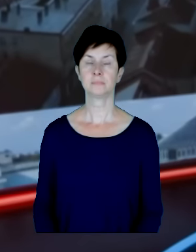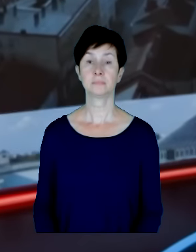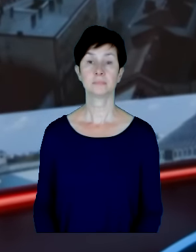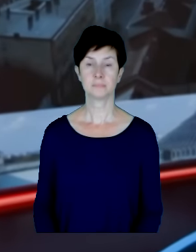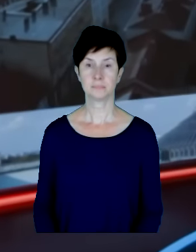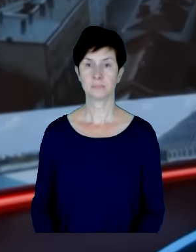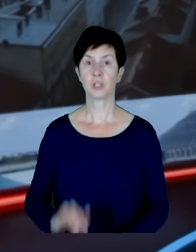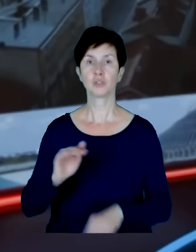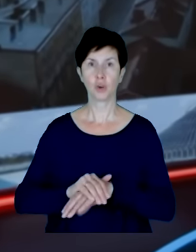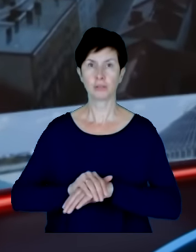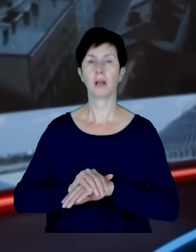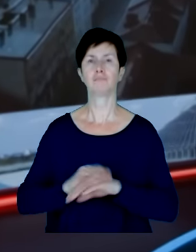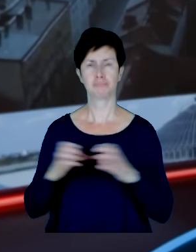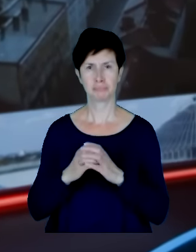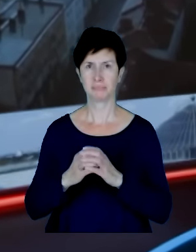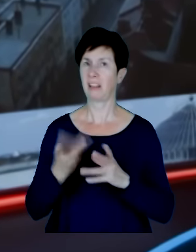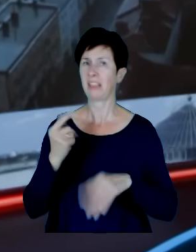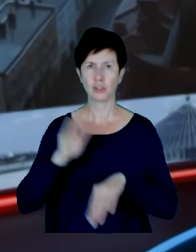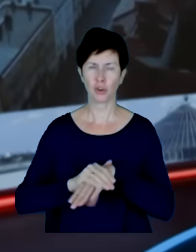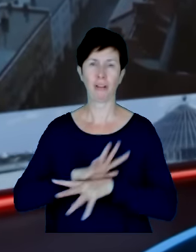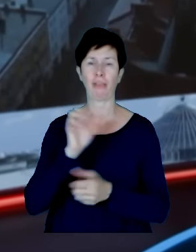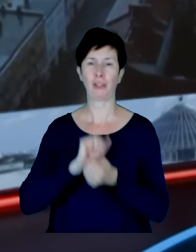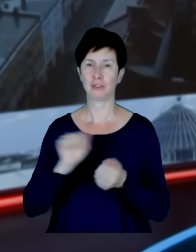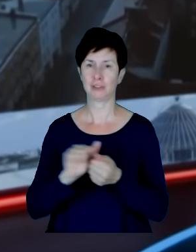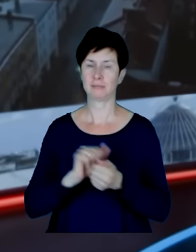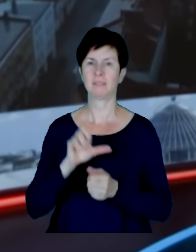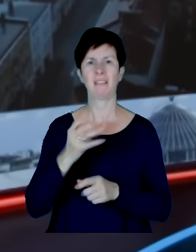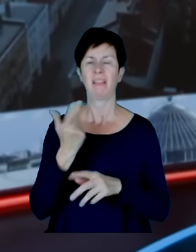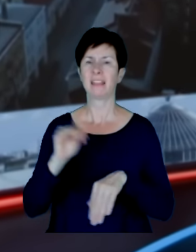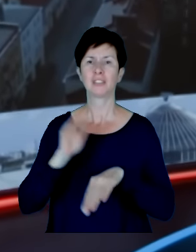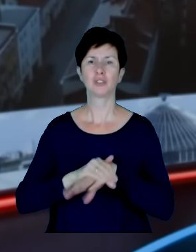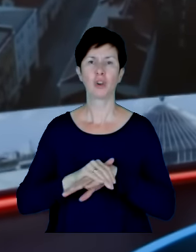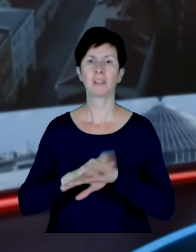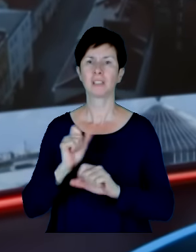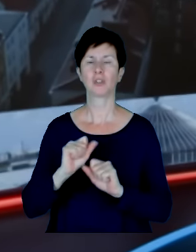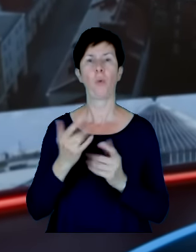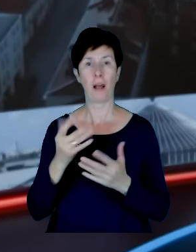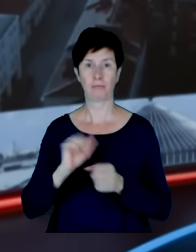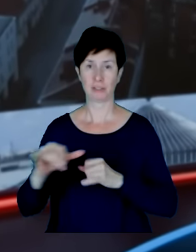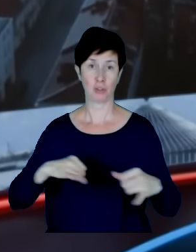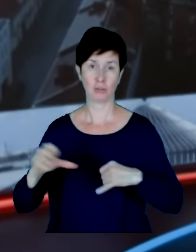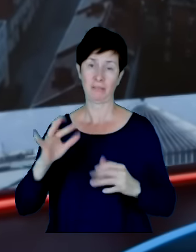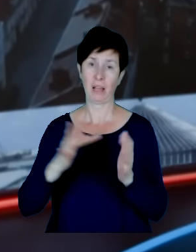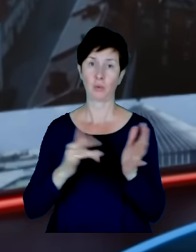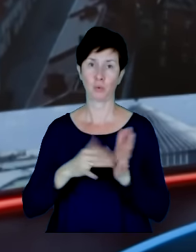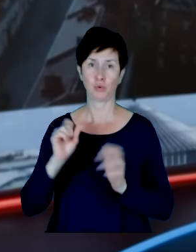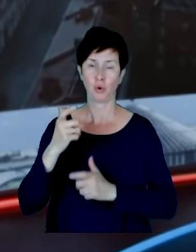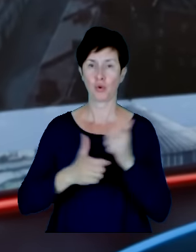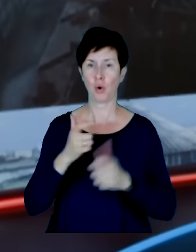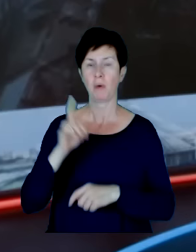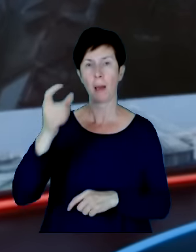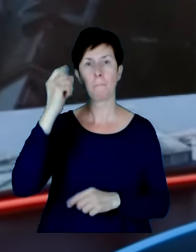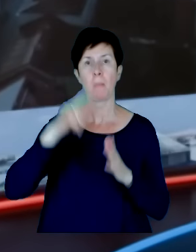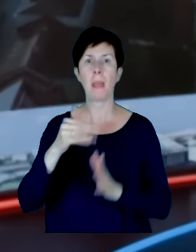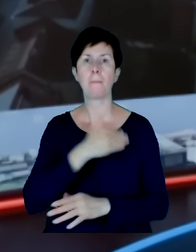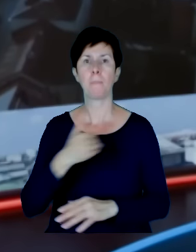Zgoda buduje niezgoda wiadomo rujnuje ale taką niezgodną ruiną łatwiej jest zarządzać Donald Tusk to wie jego pomysł na Polskę